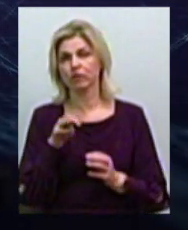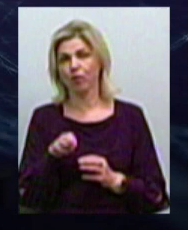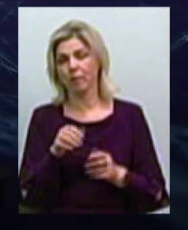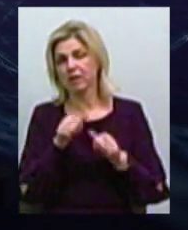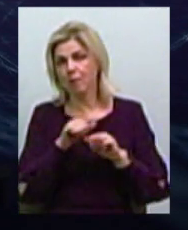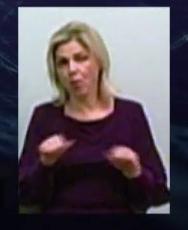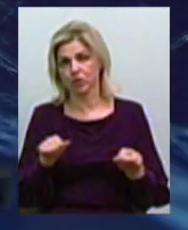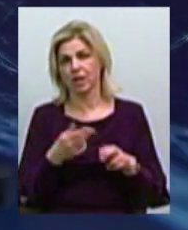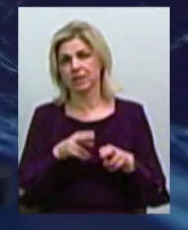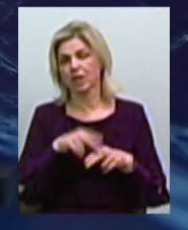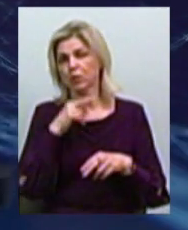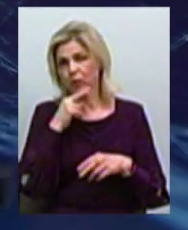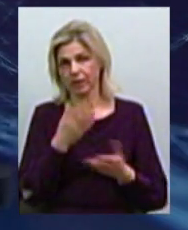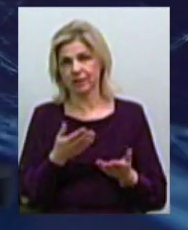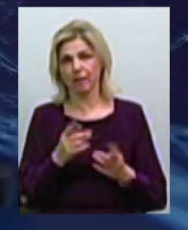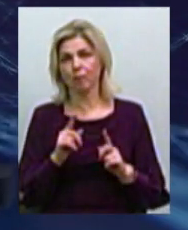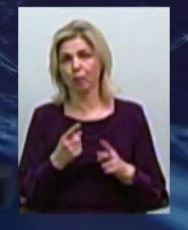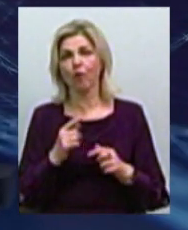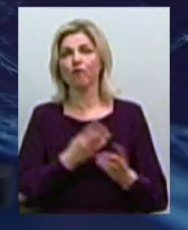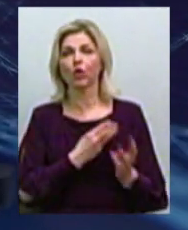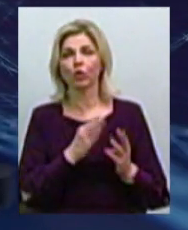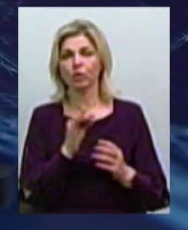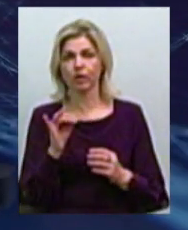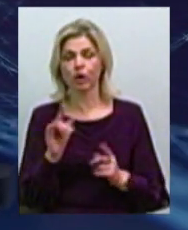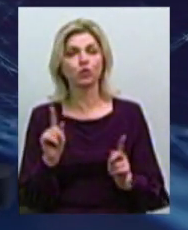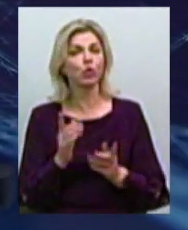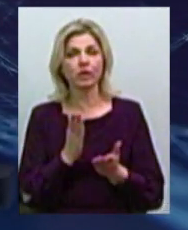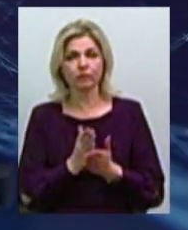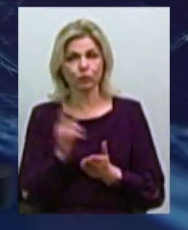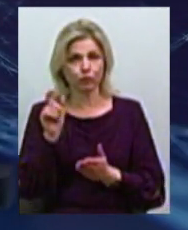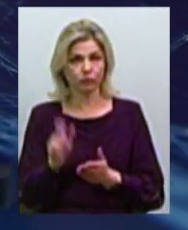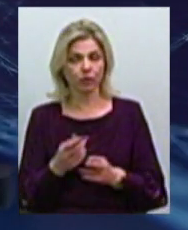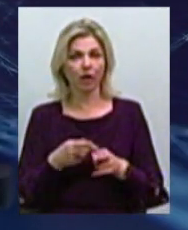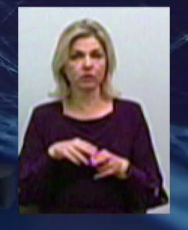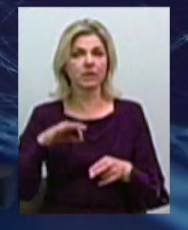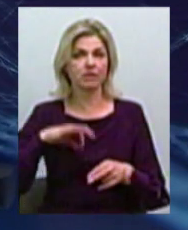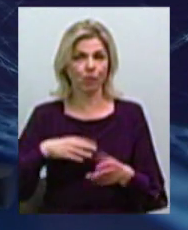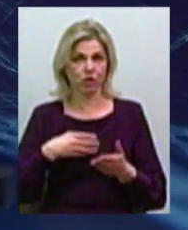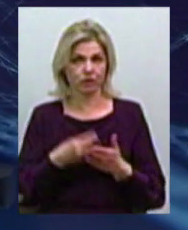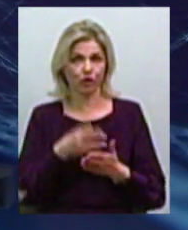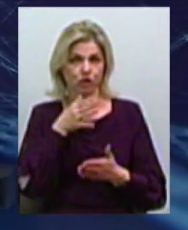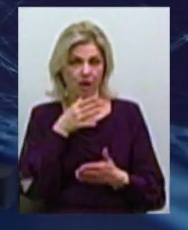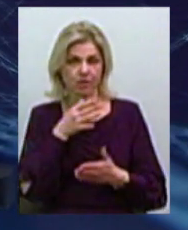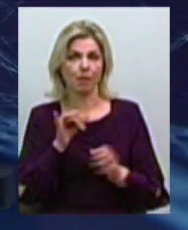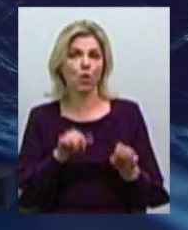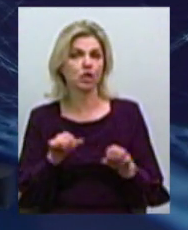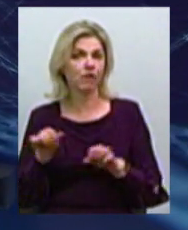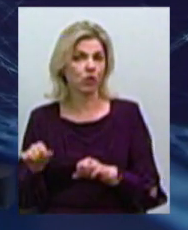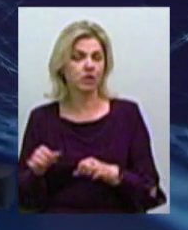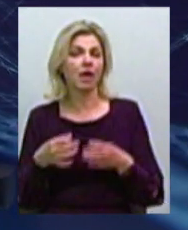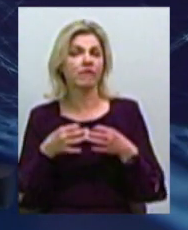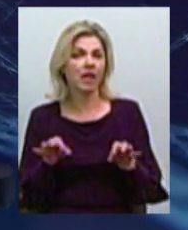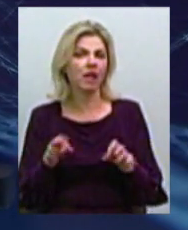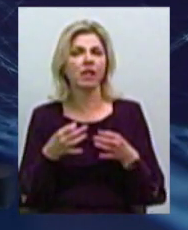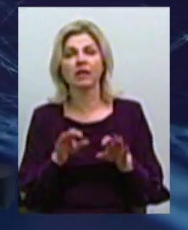можна, це дурниця. Чому? Тому що волонтер, що є волонтер? Людина, яка використовує свій час, свої можливості, вільний,